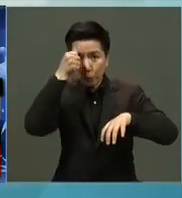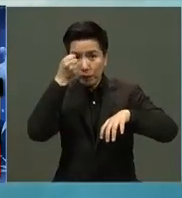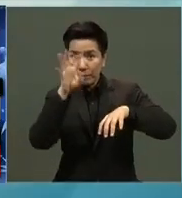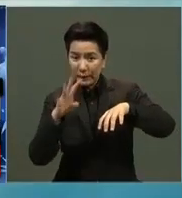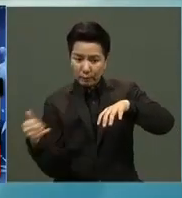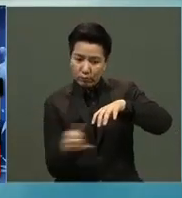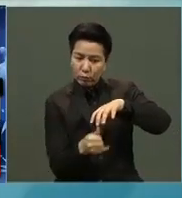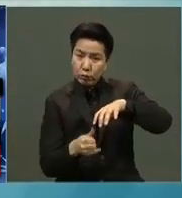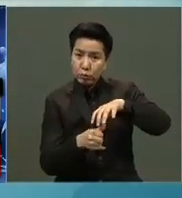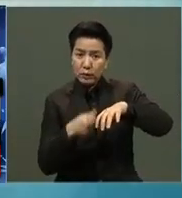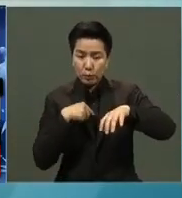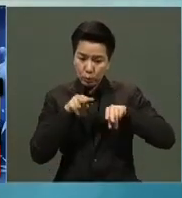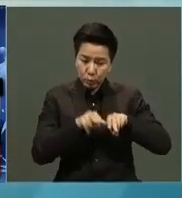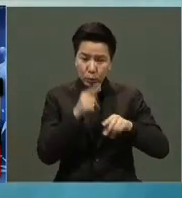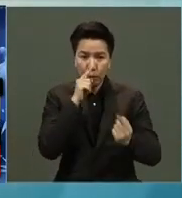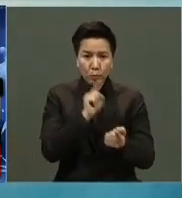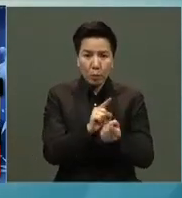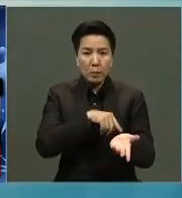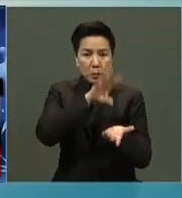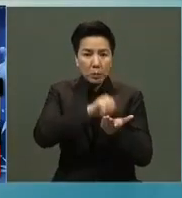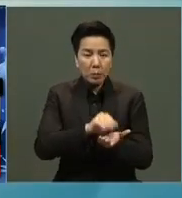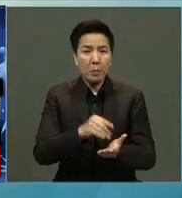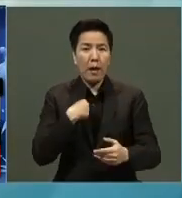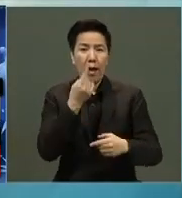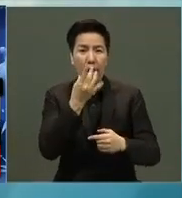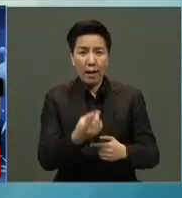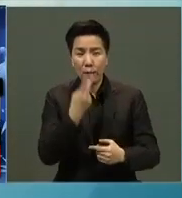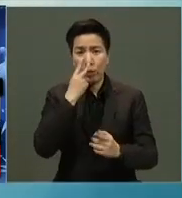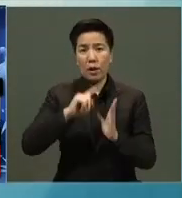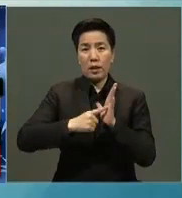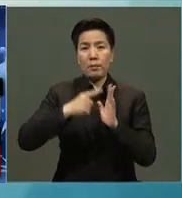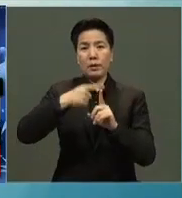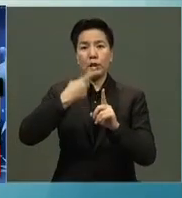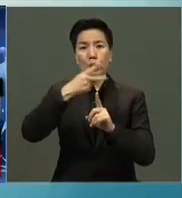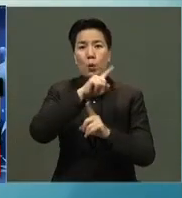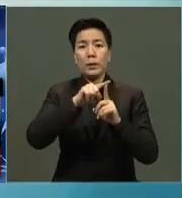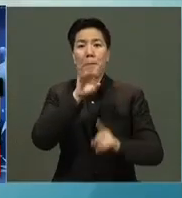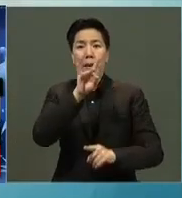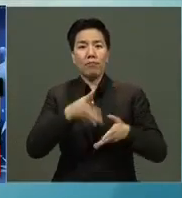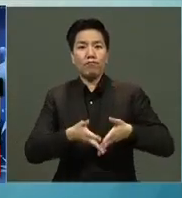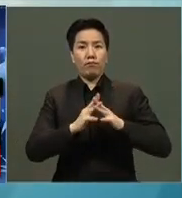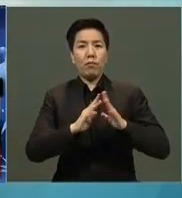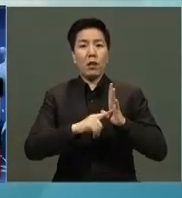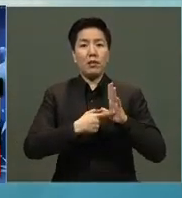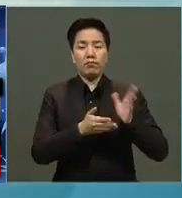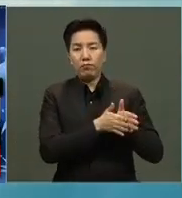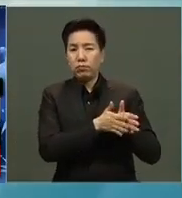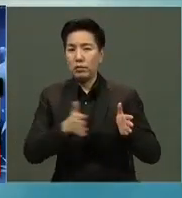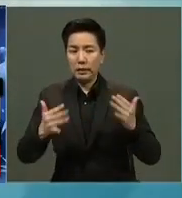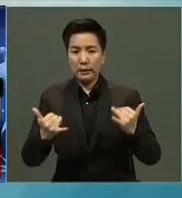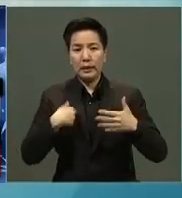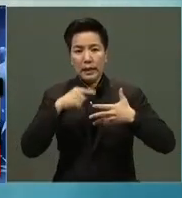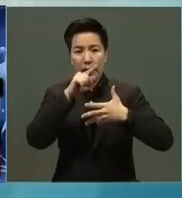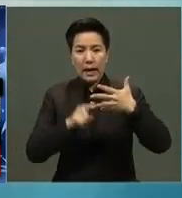เราได้มีการบันทึกไว้ตั้งแต่ 8กุมภาพันธ์มีเศษโคนันทีขึ้นมาเนี่ยนะครับก็พบว่า